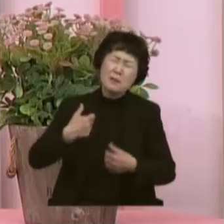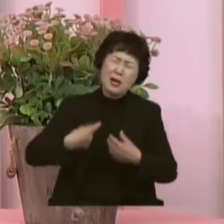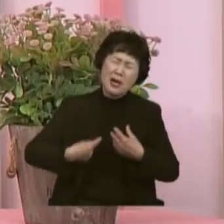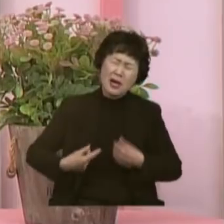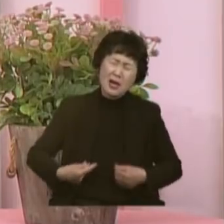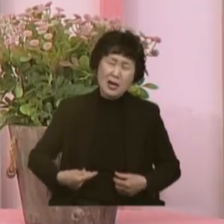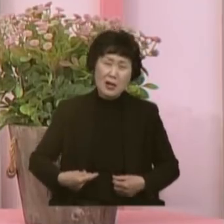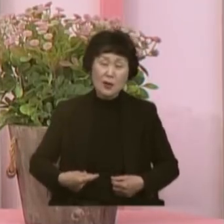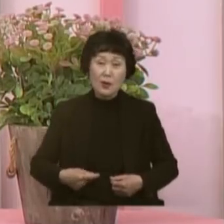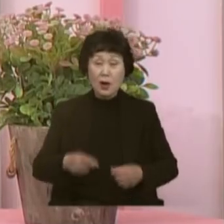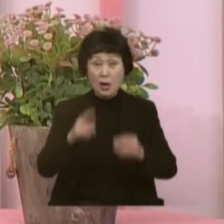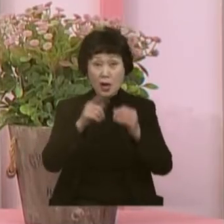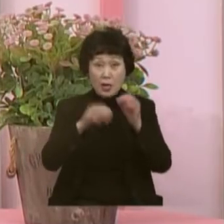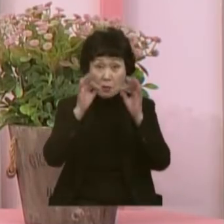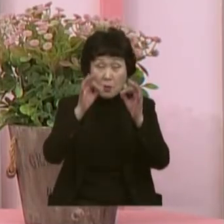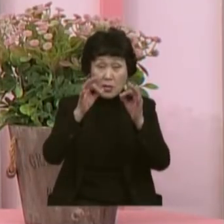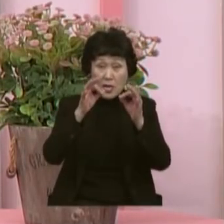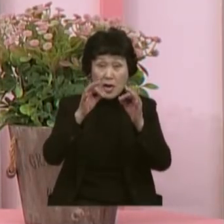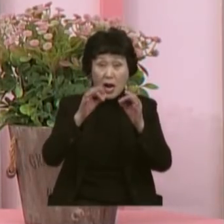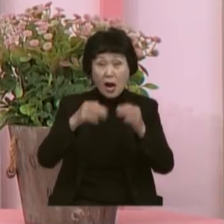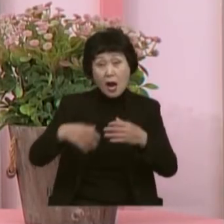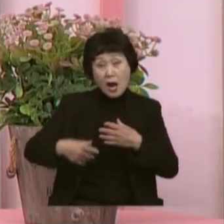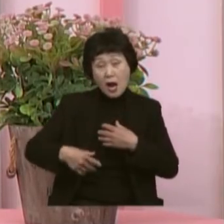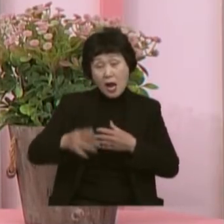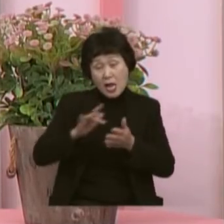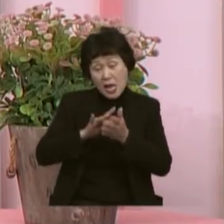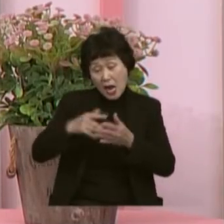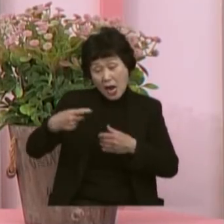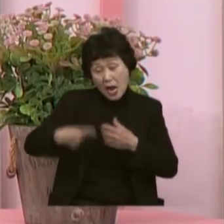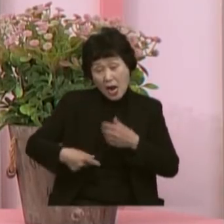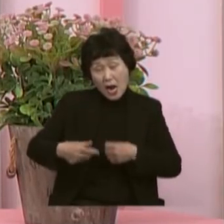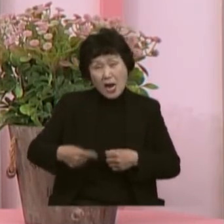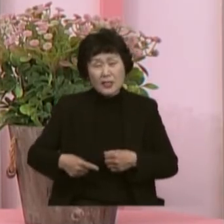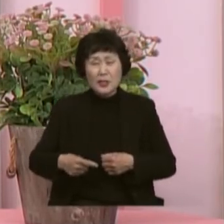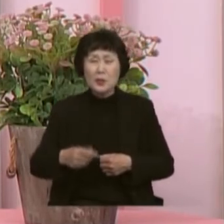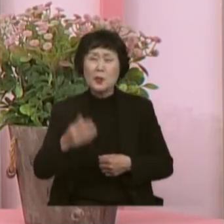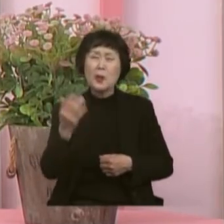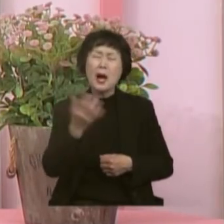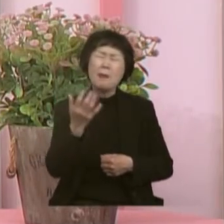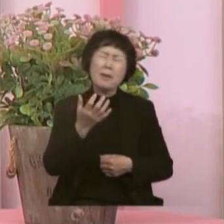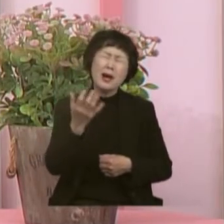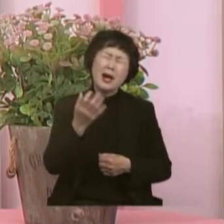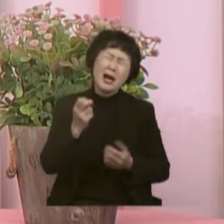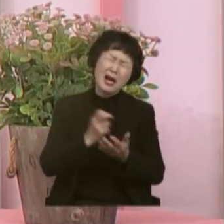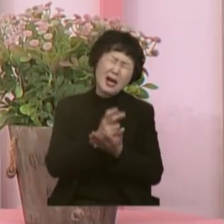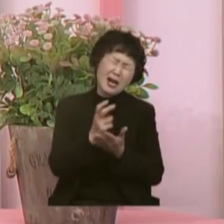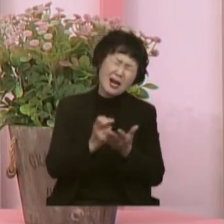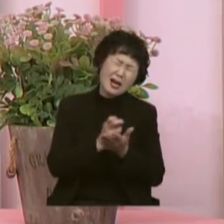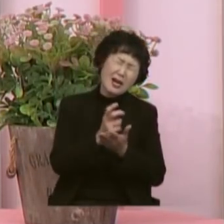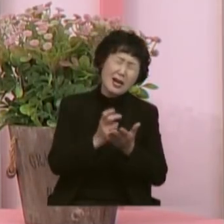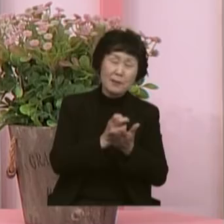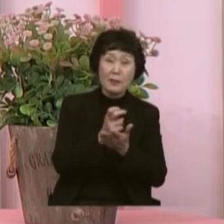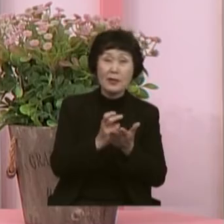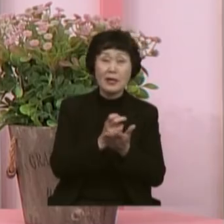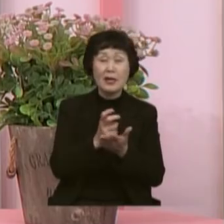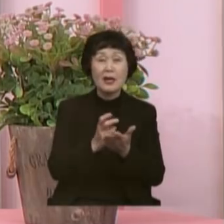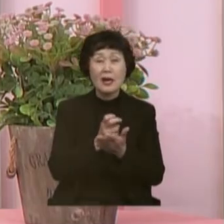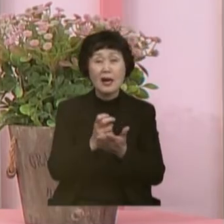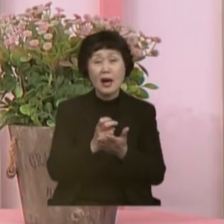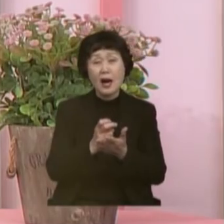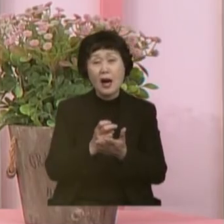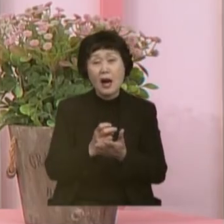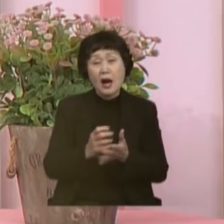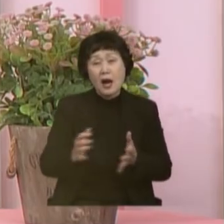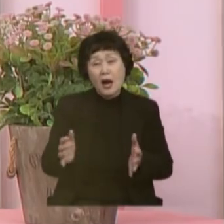그걸 진통제가 들어가고 있는데도 고통스러워. 그게 안 듣는 거예요. 어머. 너무 잘라가지고 이놈이 계속 이러고